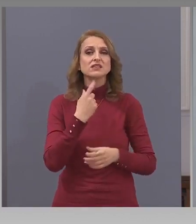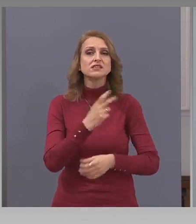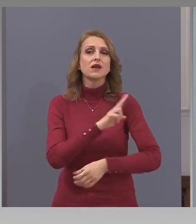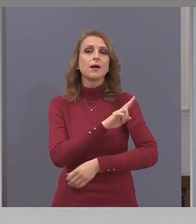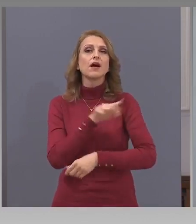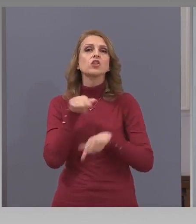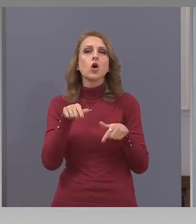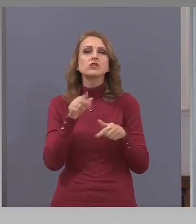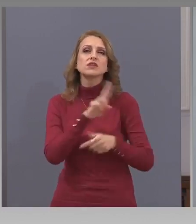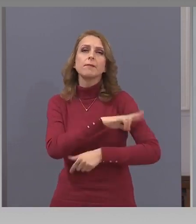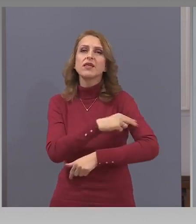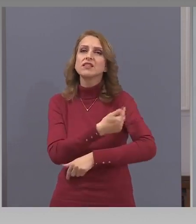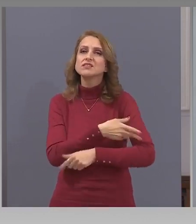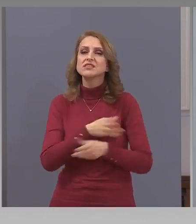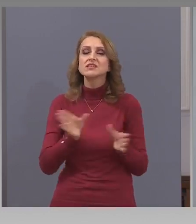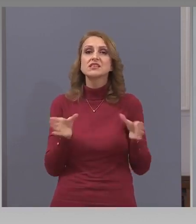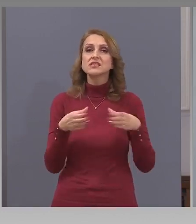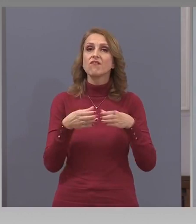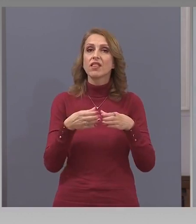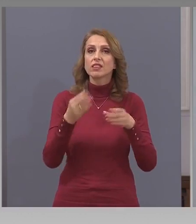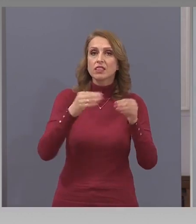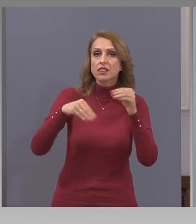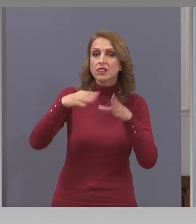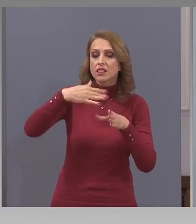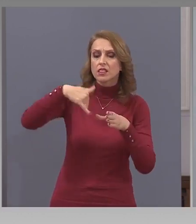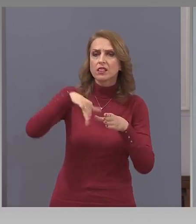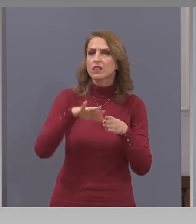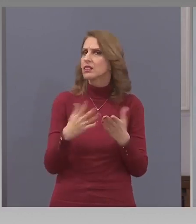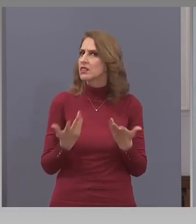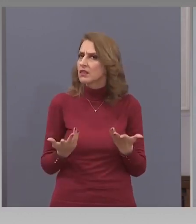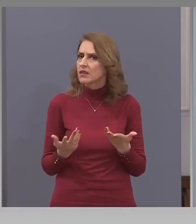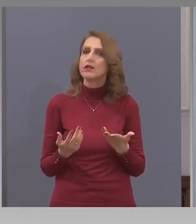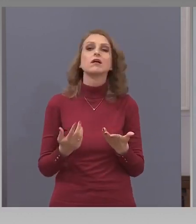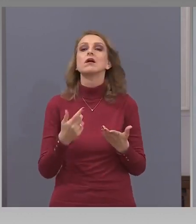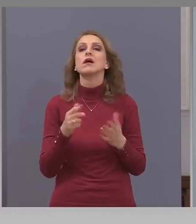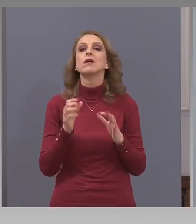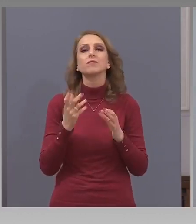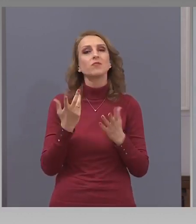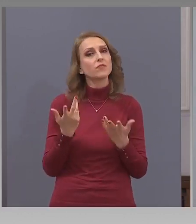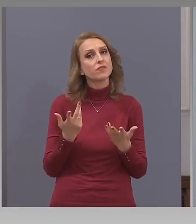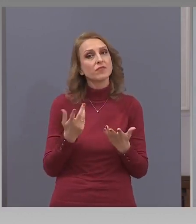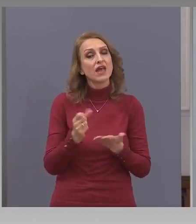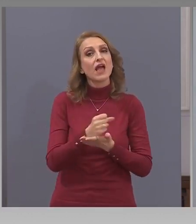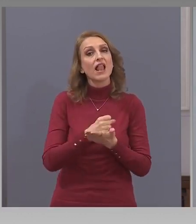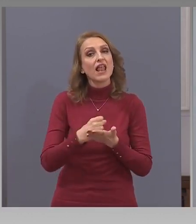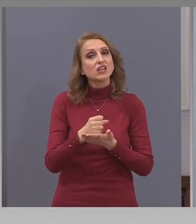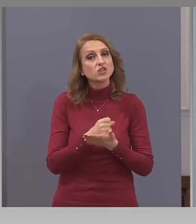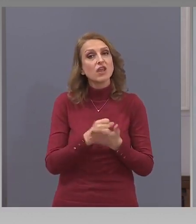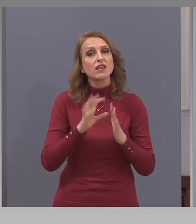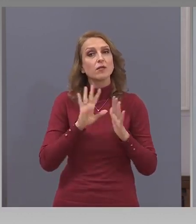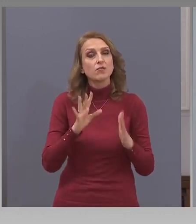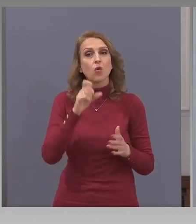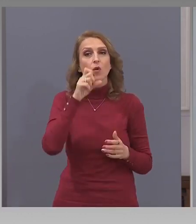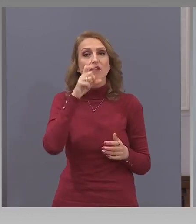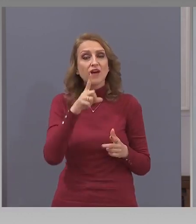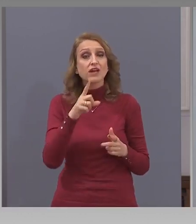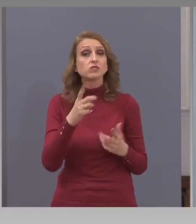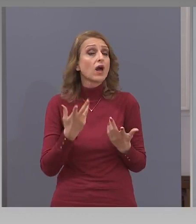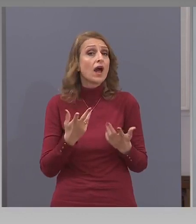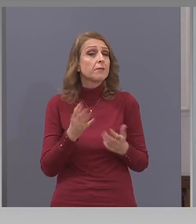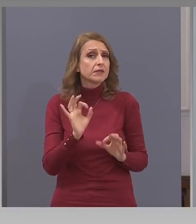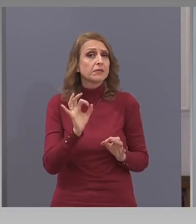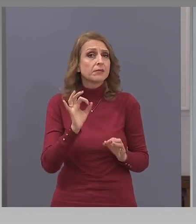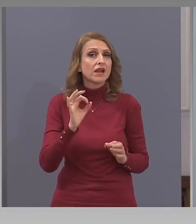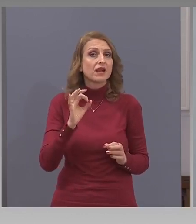съвет. За? Медицинския съвет. Защото лечението наистина е много важно, но не знам за болекарите как ще помогнат